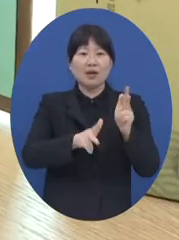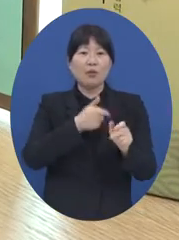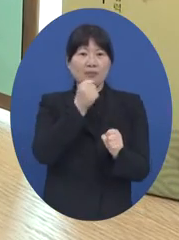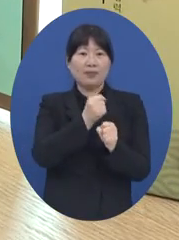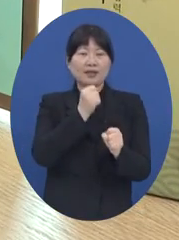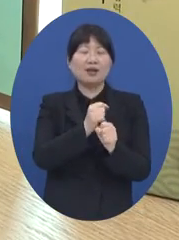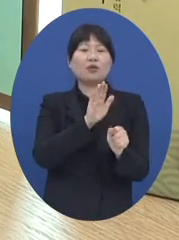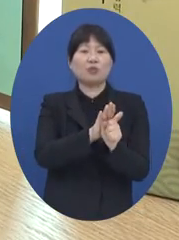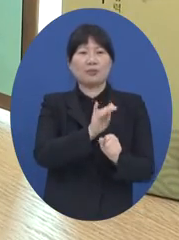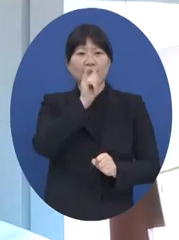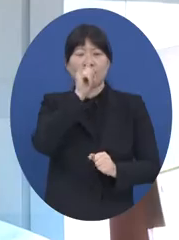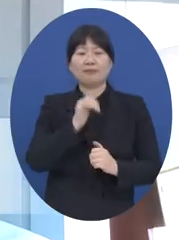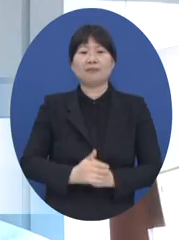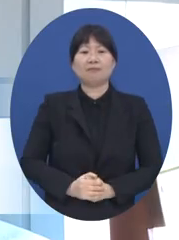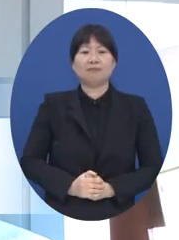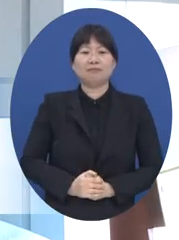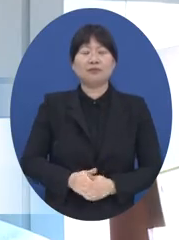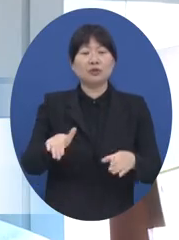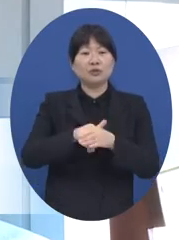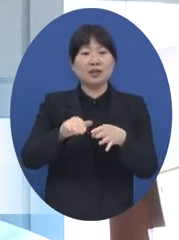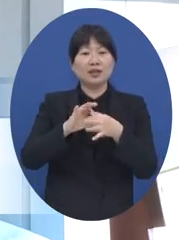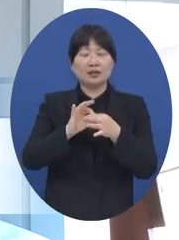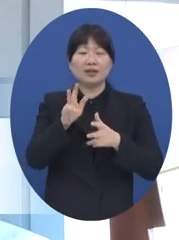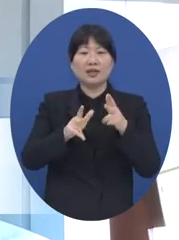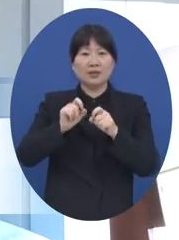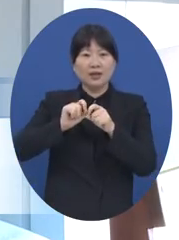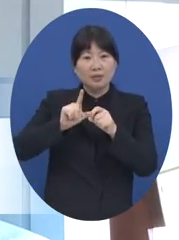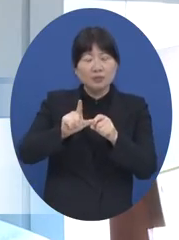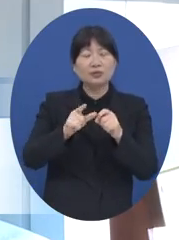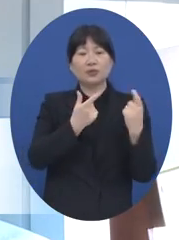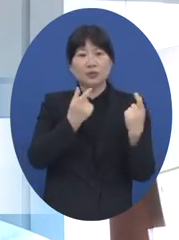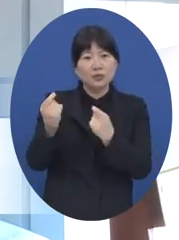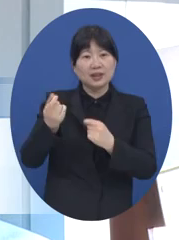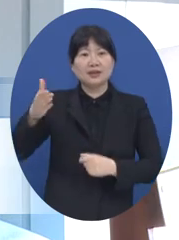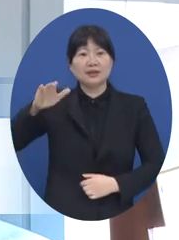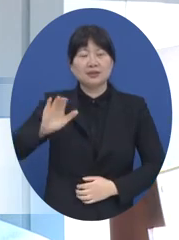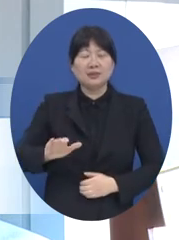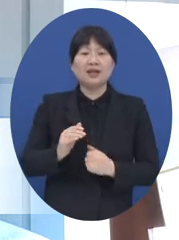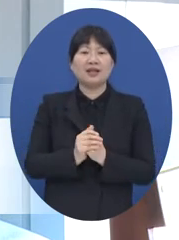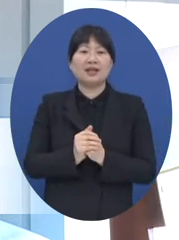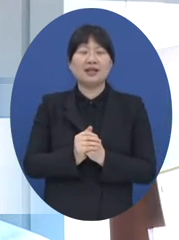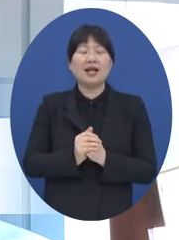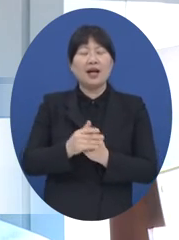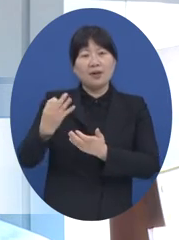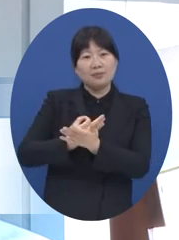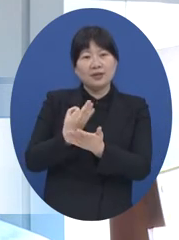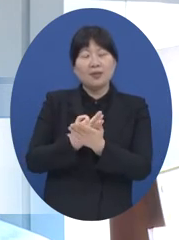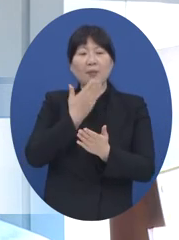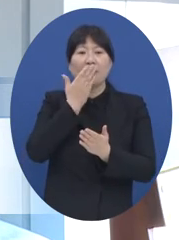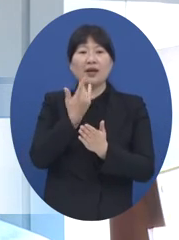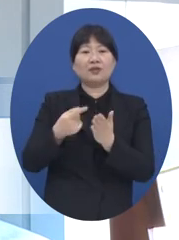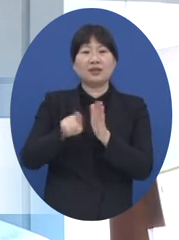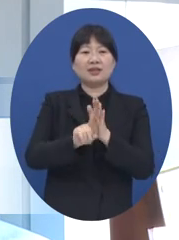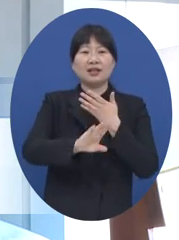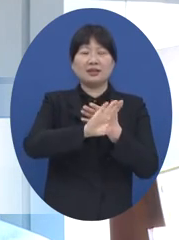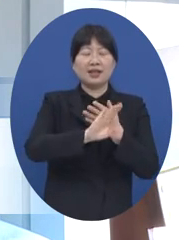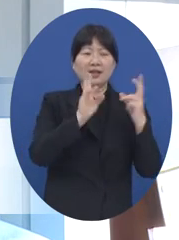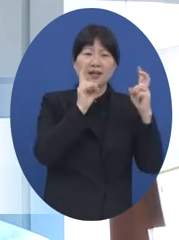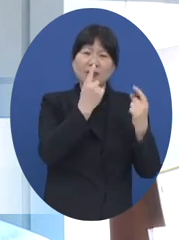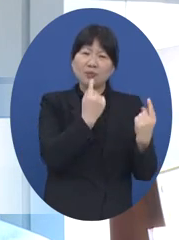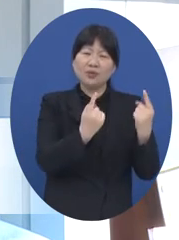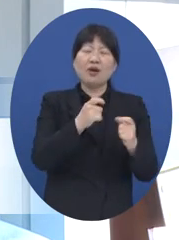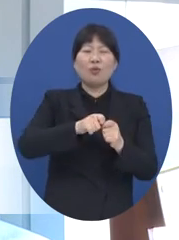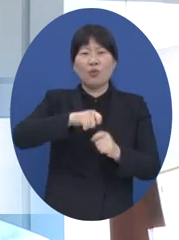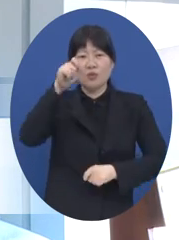도움을 받았습니다 문화 관련 사업들이 대부분 그렇겠지만 인쇄 매출이 나기까지 다른 스타트업 보단 훨씬 더